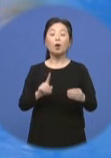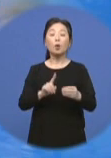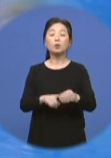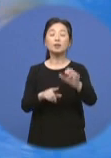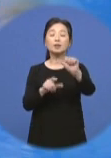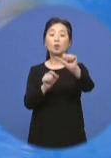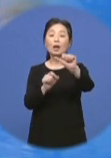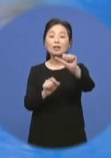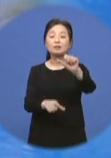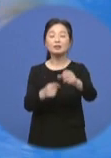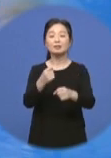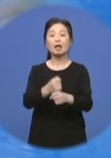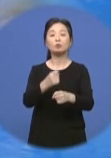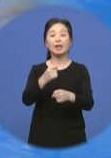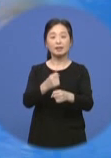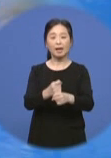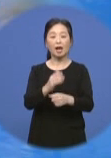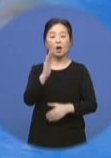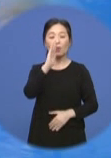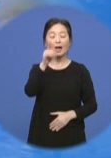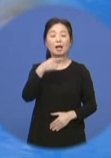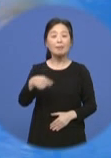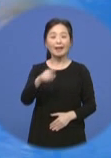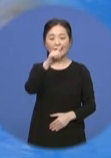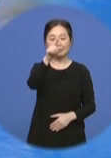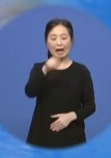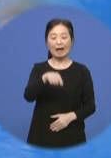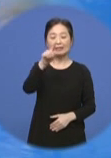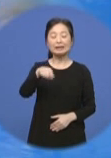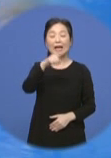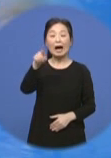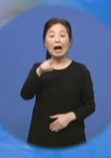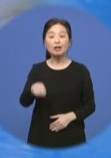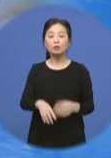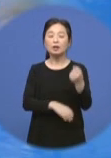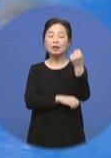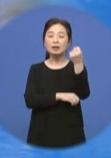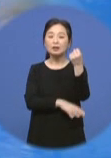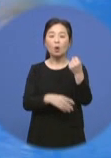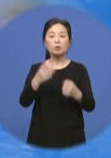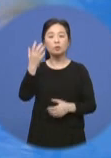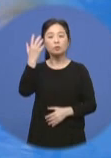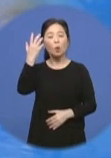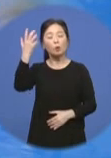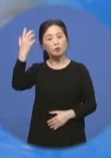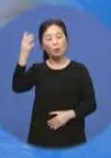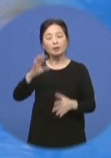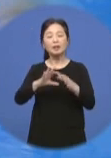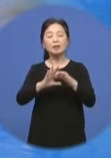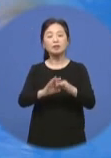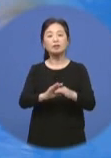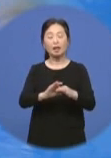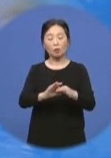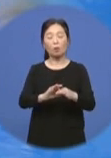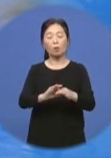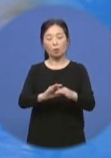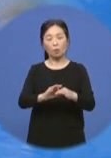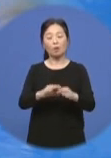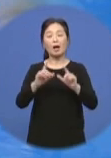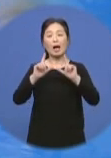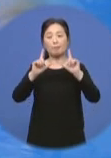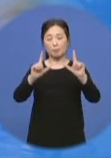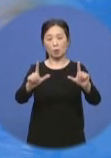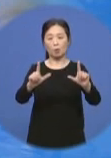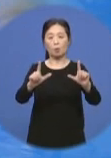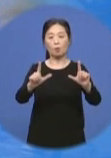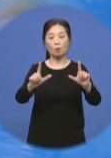策定した和歌山県 IR 基本構想の改定に関する発表や IR がもたらす